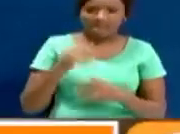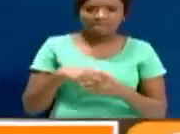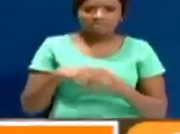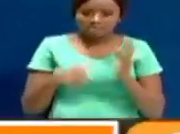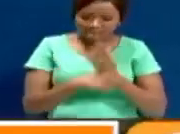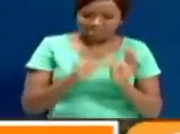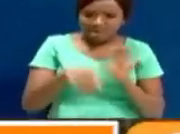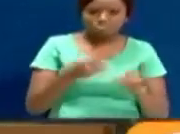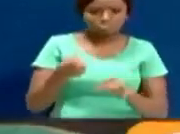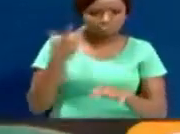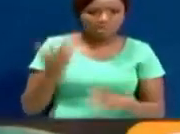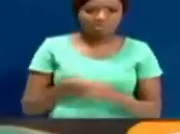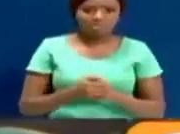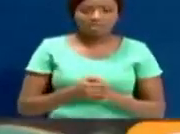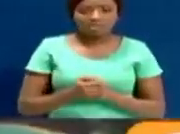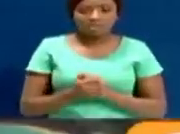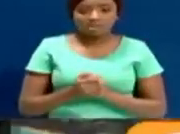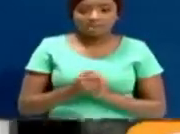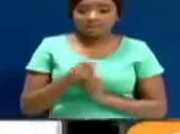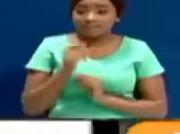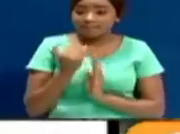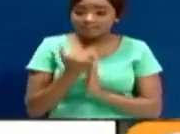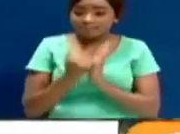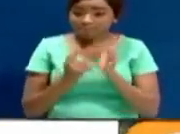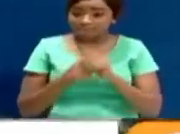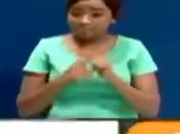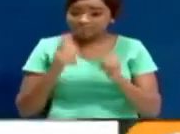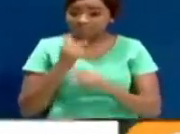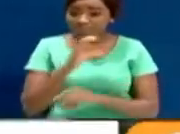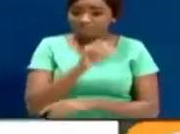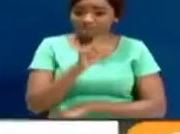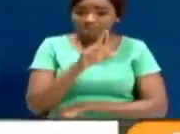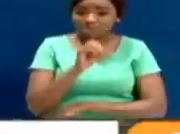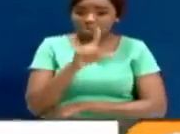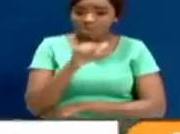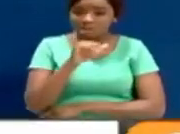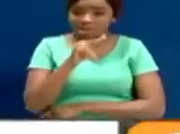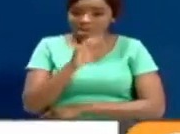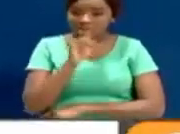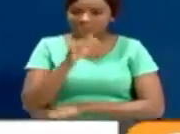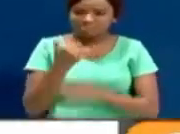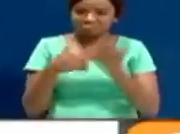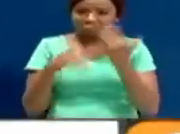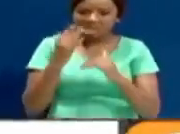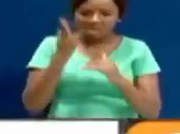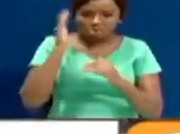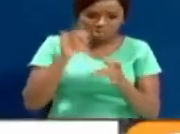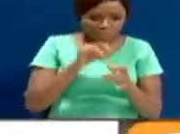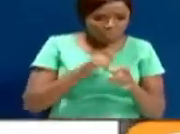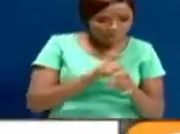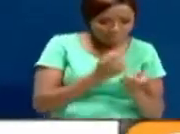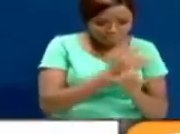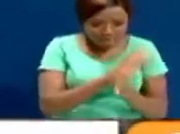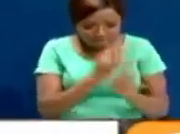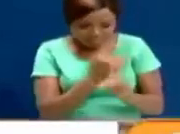wanyama anajua. Ni programu ambayo ilianzishwa na Caroline Kipkoech, ambaye ni mtaalamu wa wadudu na ambaye